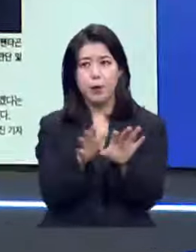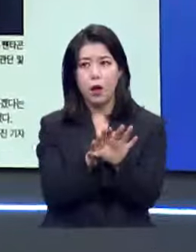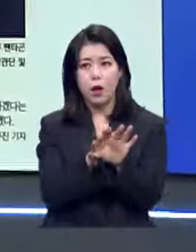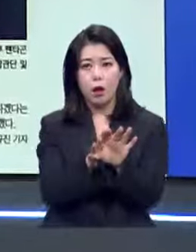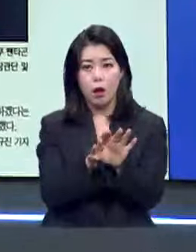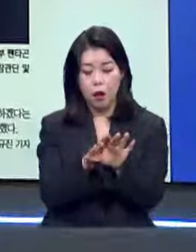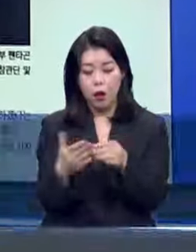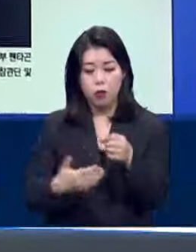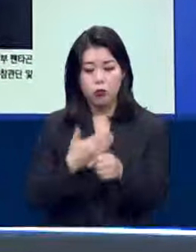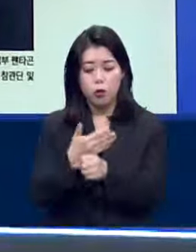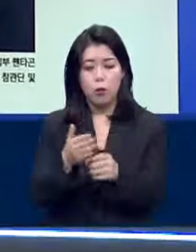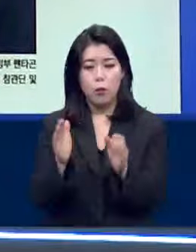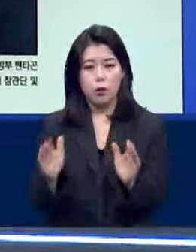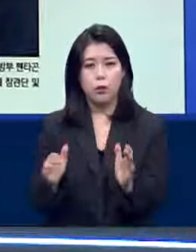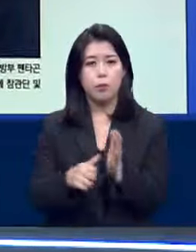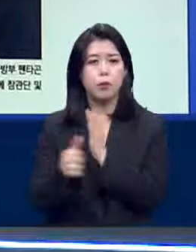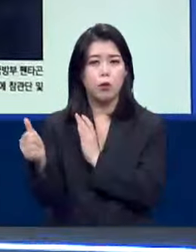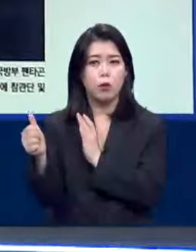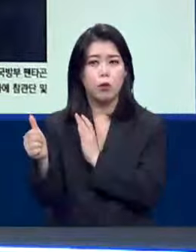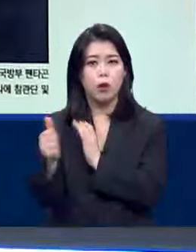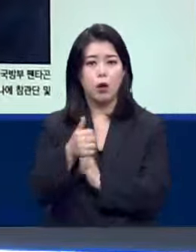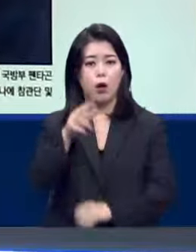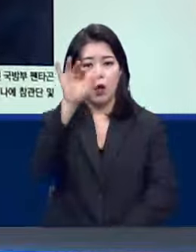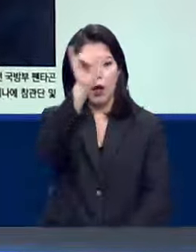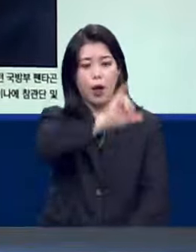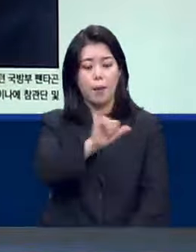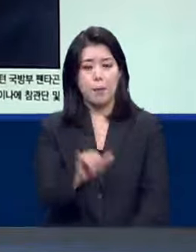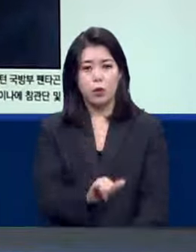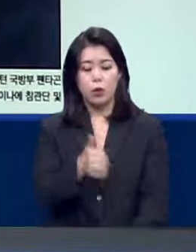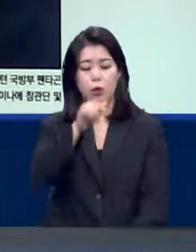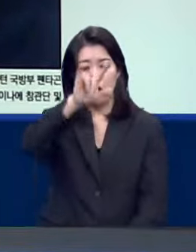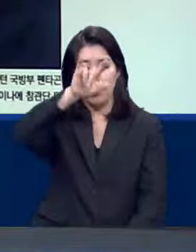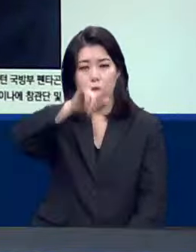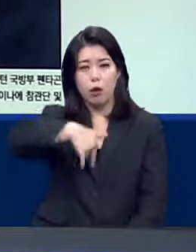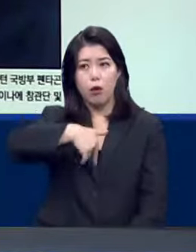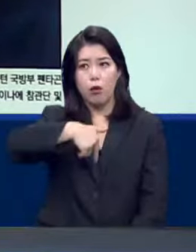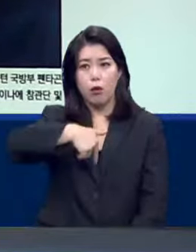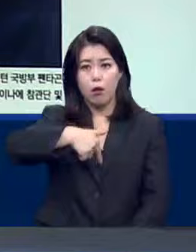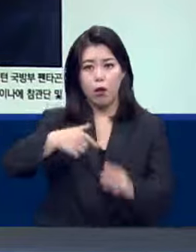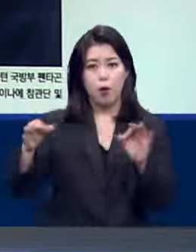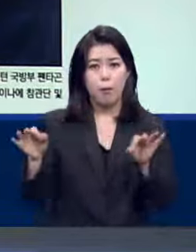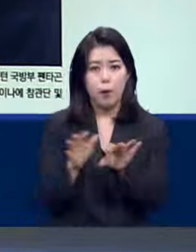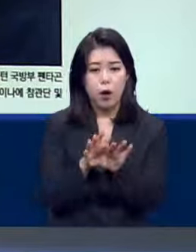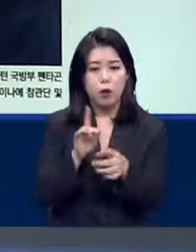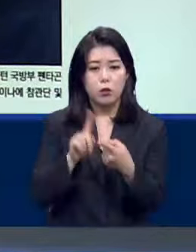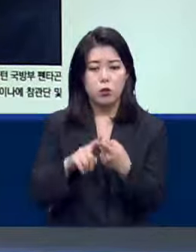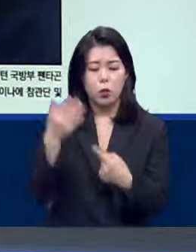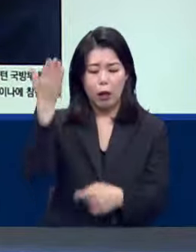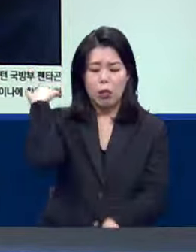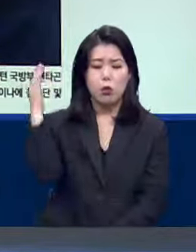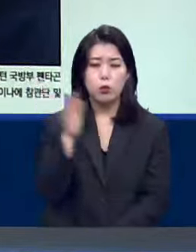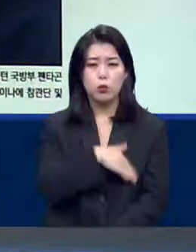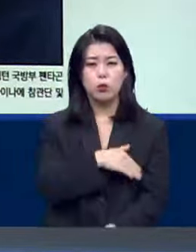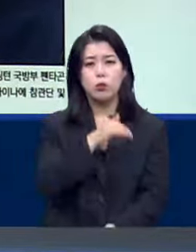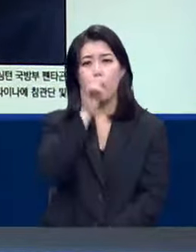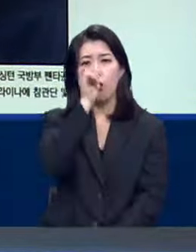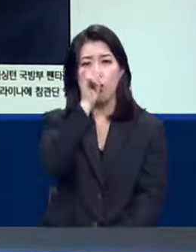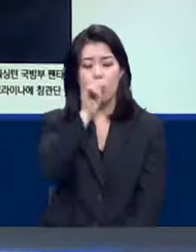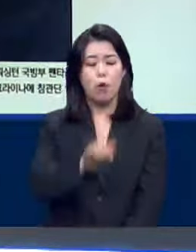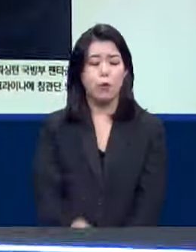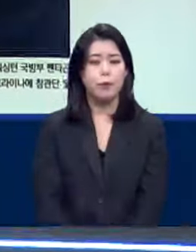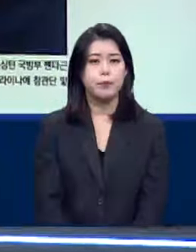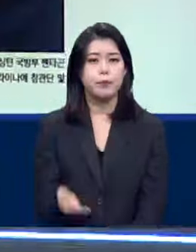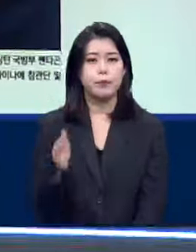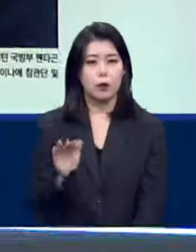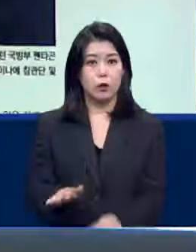빠졌다 한반도의 비핵화 발성은 꾸준히 나오던 얘긴 거죠 계속 없으면 이상한 상황